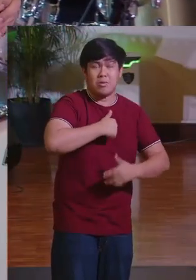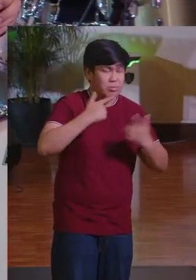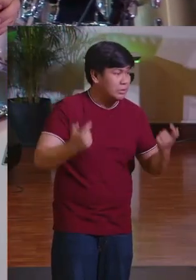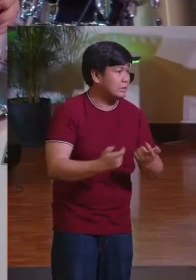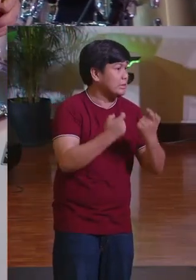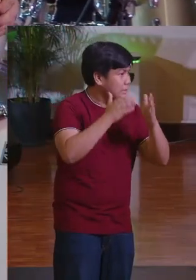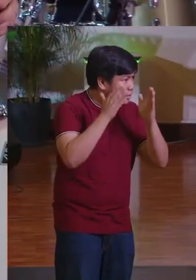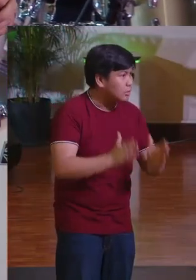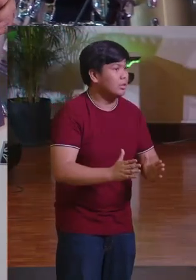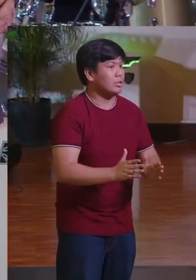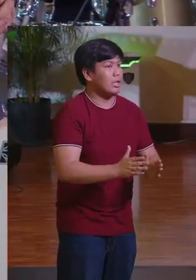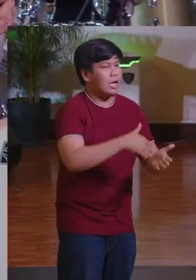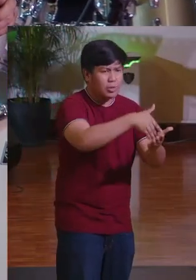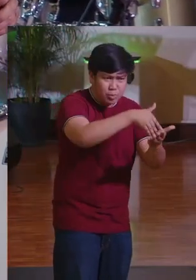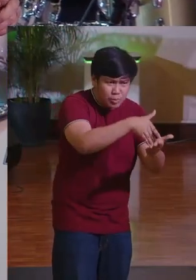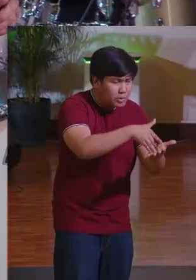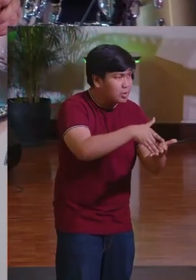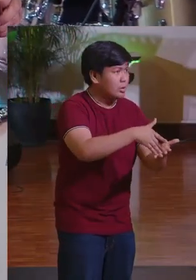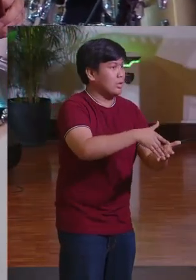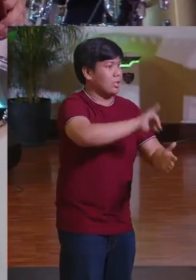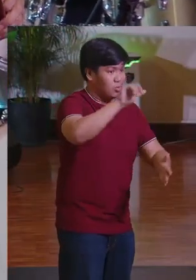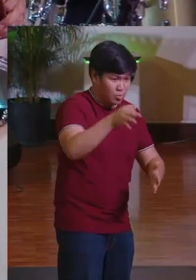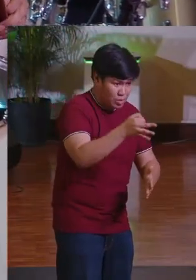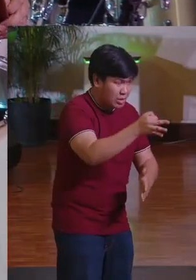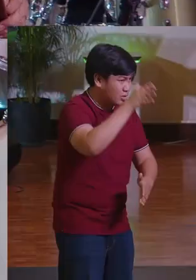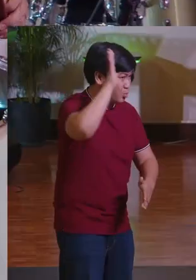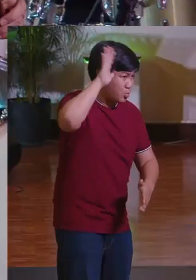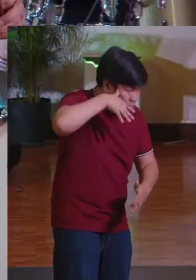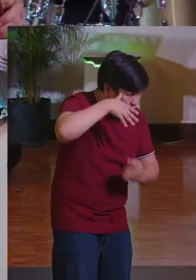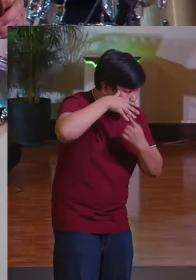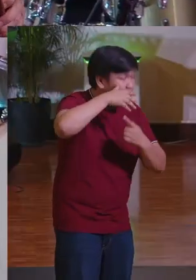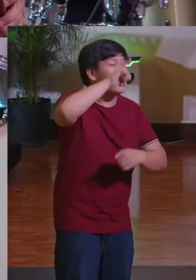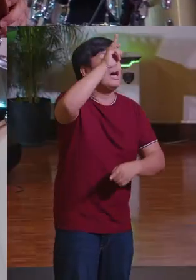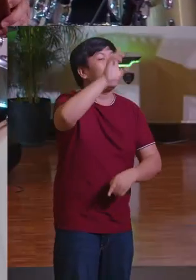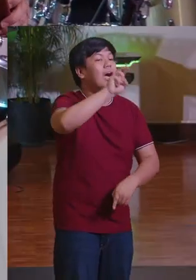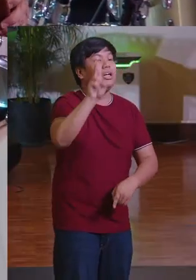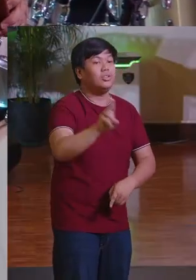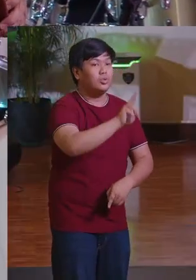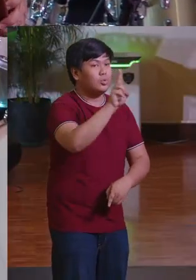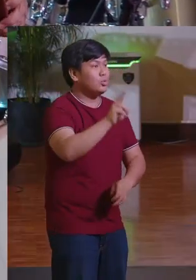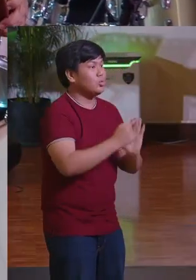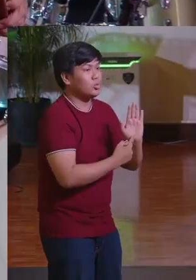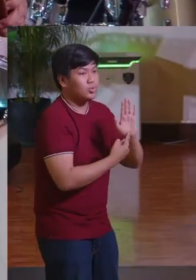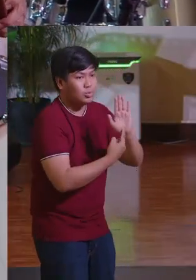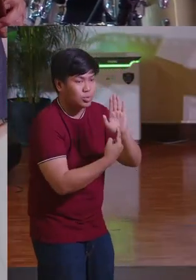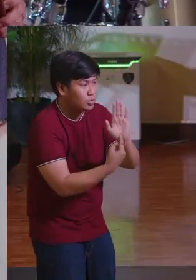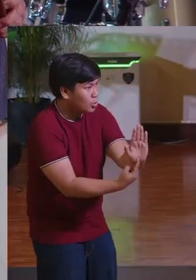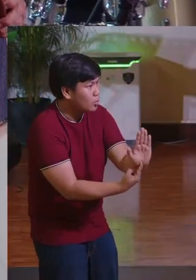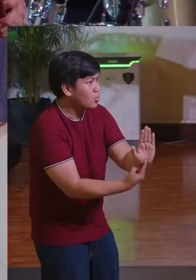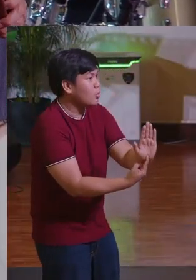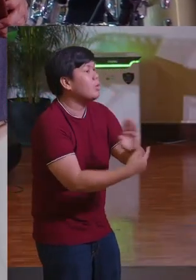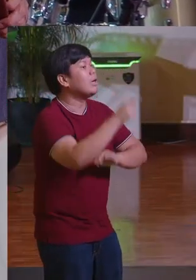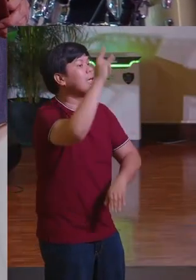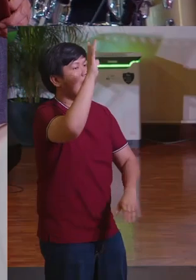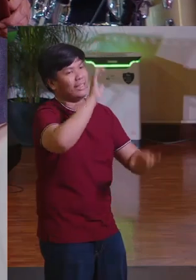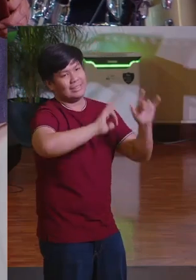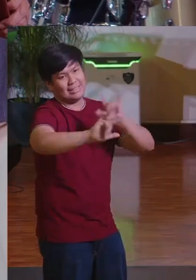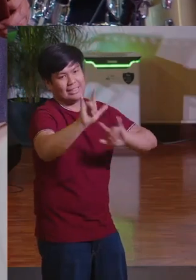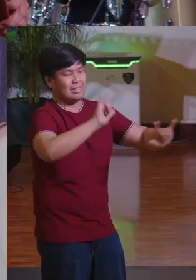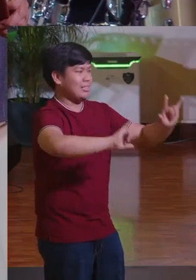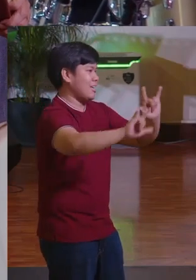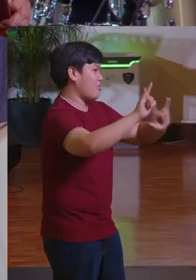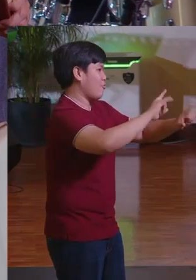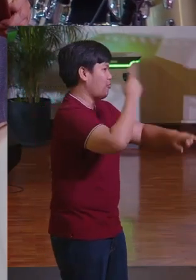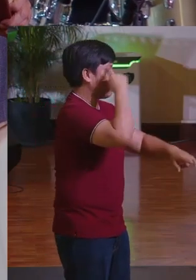kanyang kahinaan, ang kanyang di pagsunod, gagamitin ng Diyos yan upang ipadama, ipakita ang kanyang